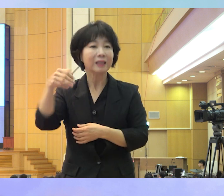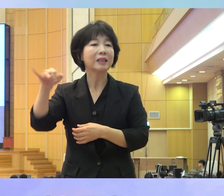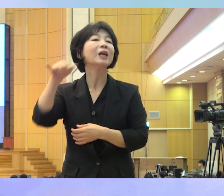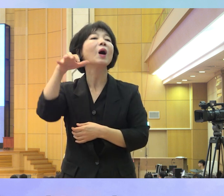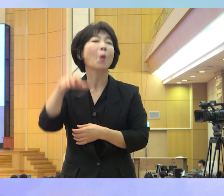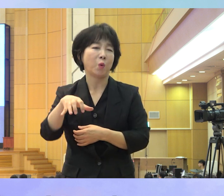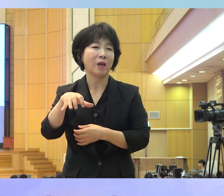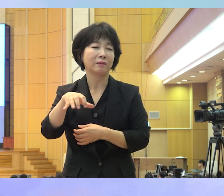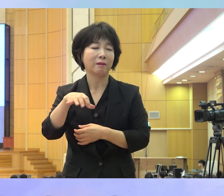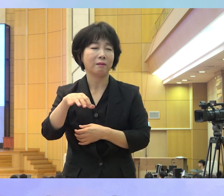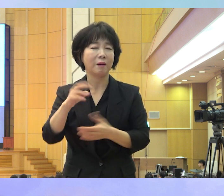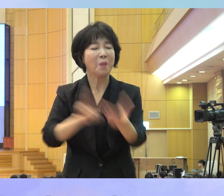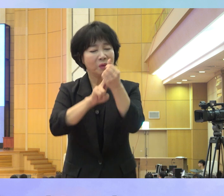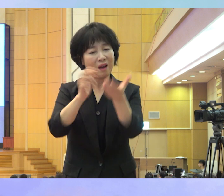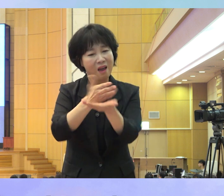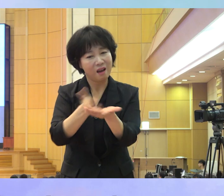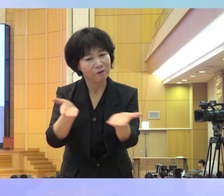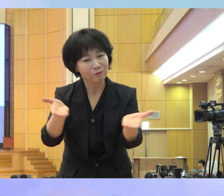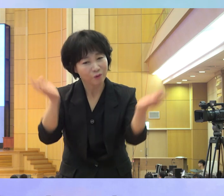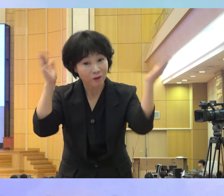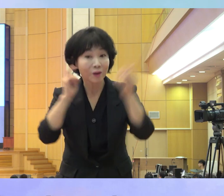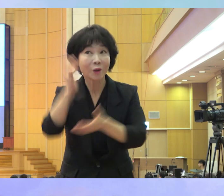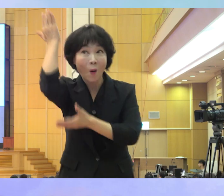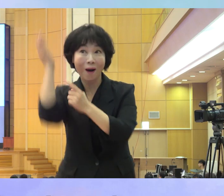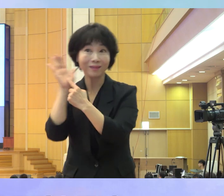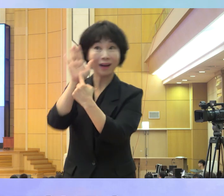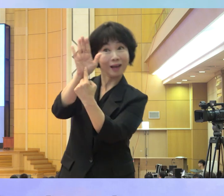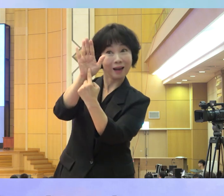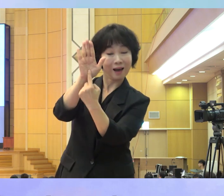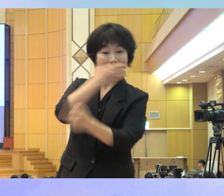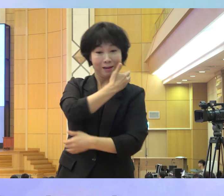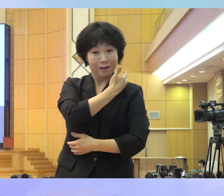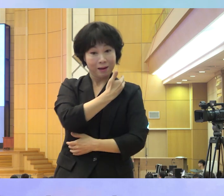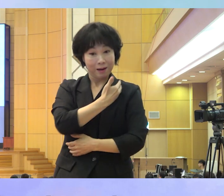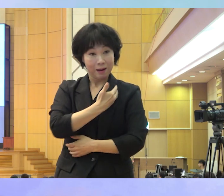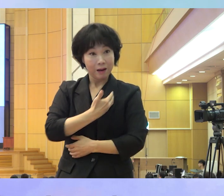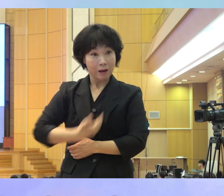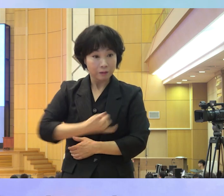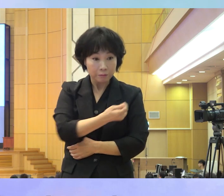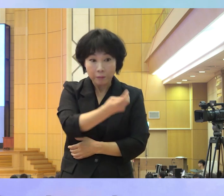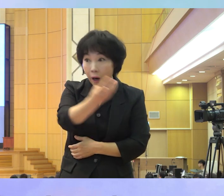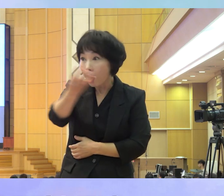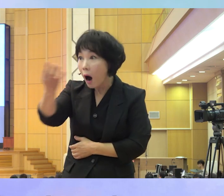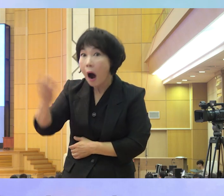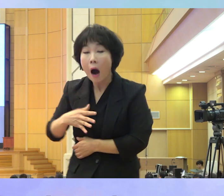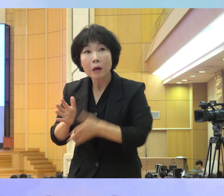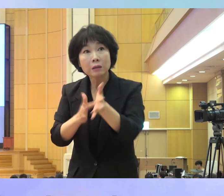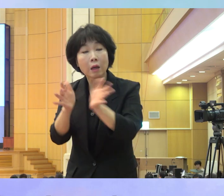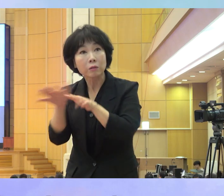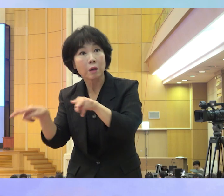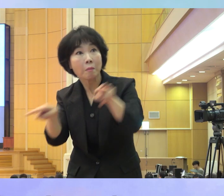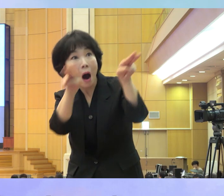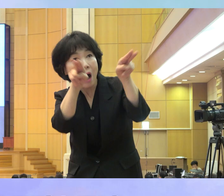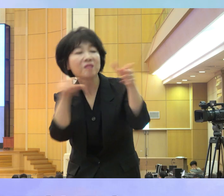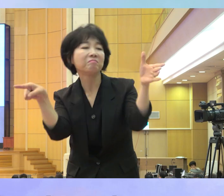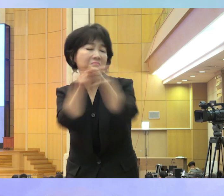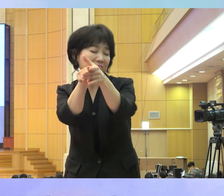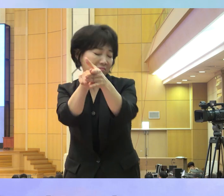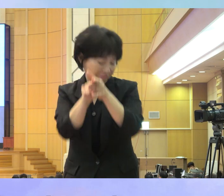행하여 그의 영광을 나타내심에 제자들이 예수님을